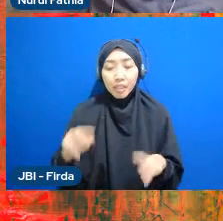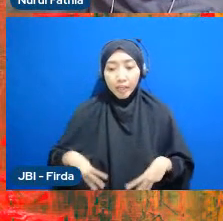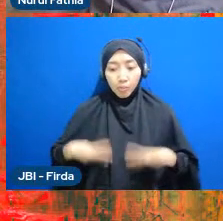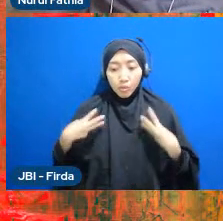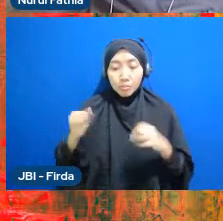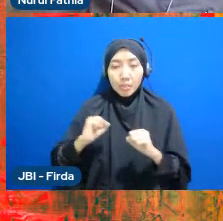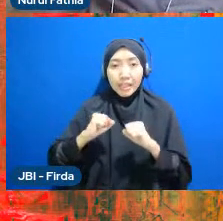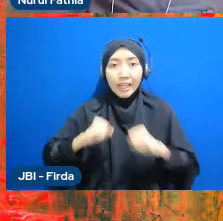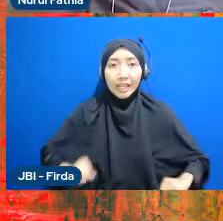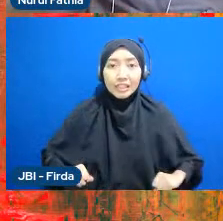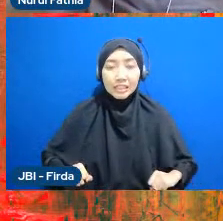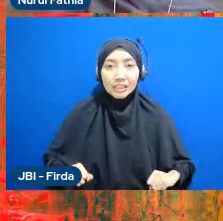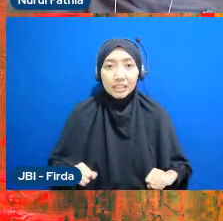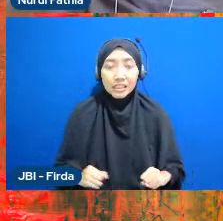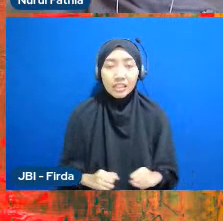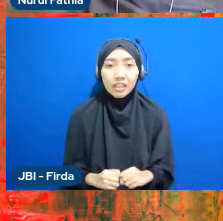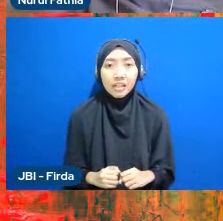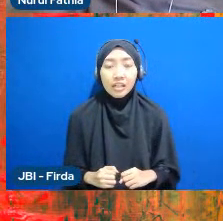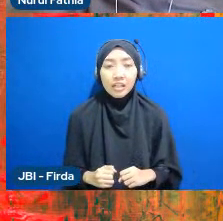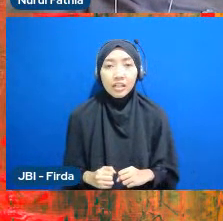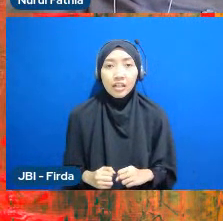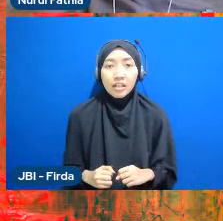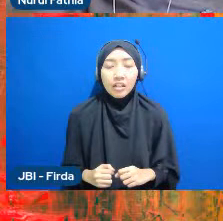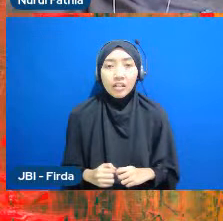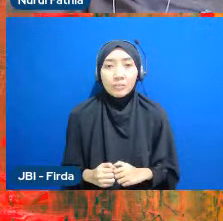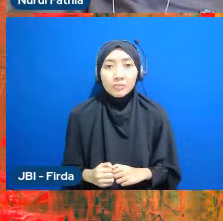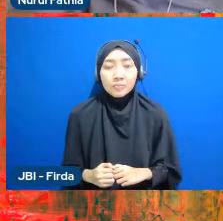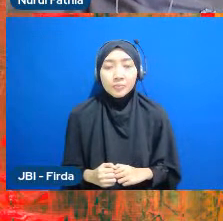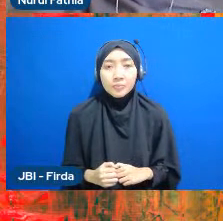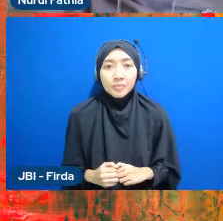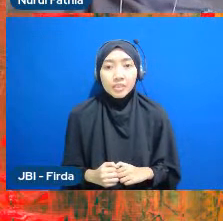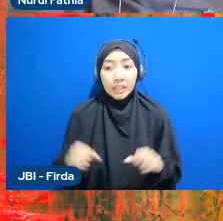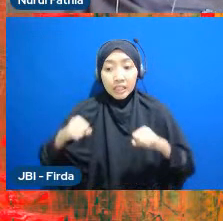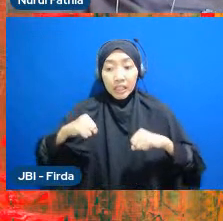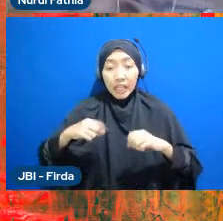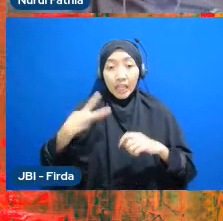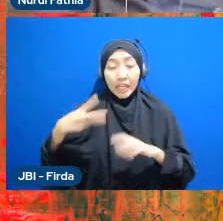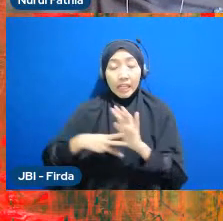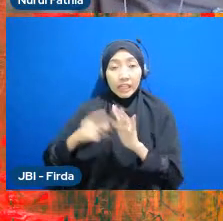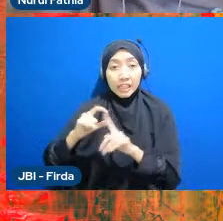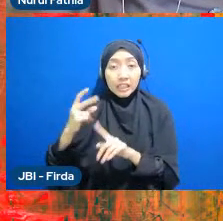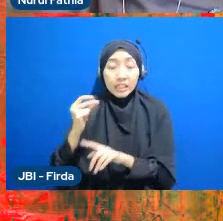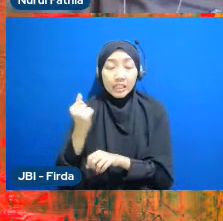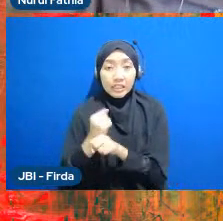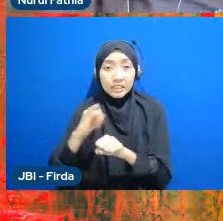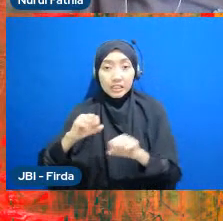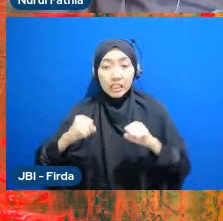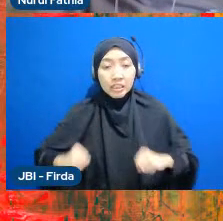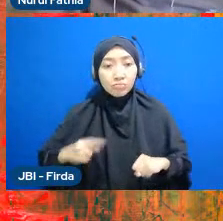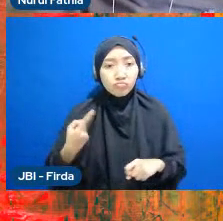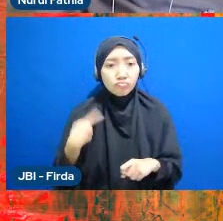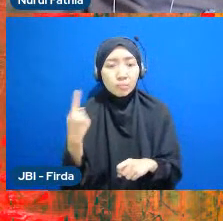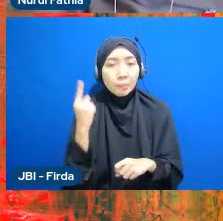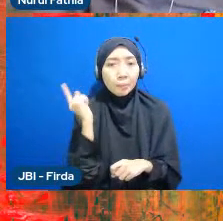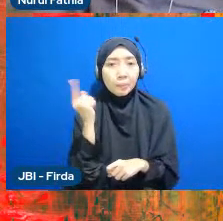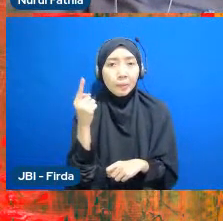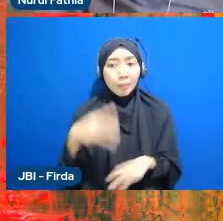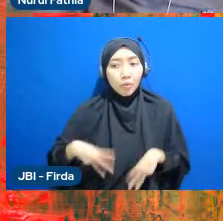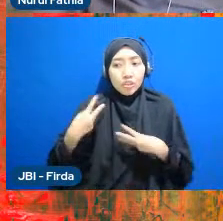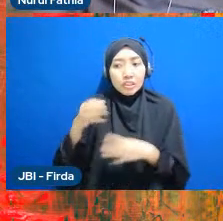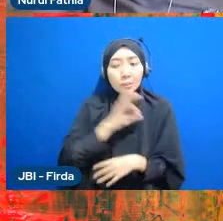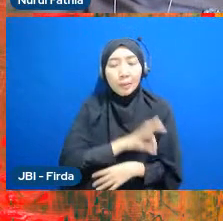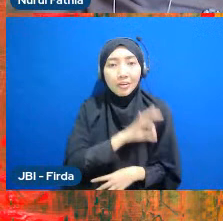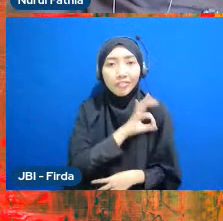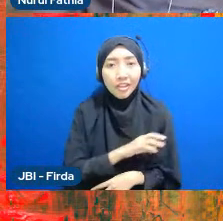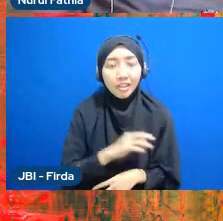energi. Energi itu bagaimana cara energi yang sudah Tuhan berikan itu bisa kita gunakan, kita